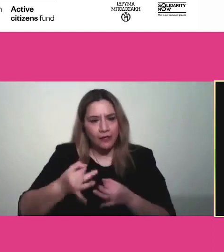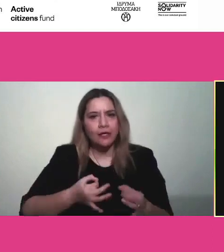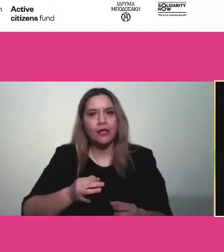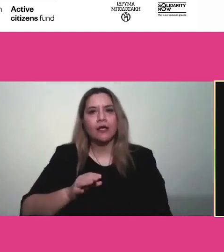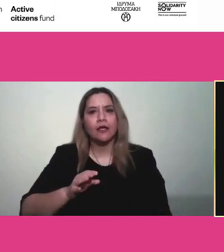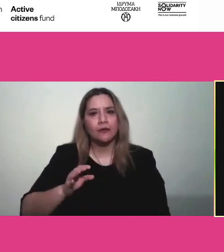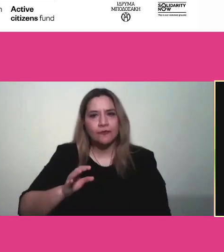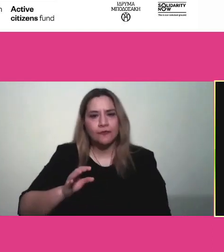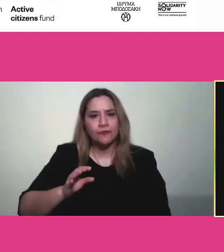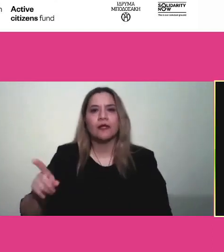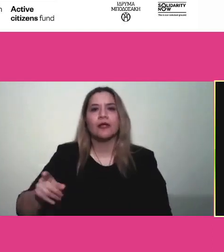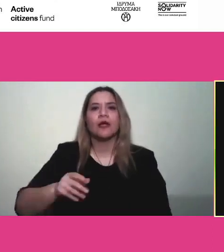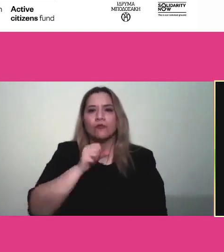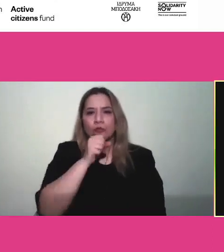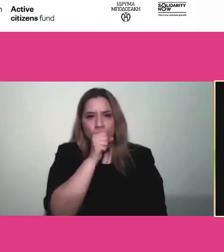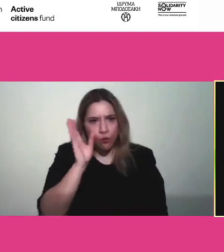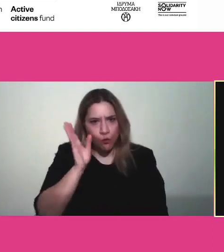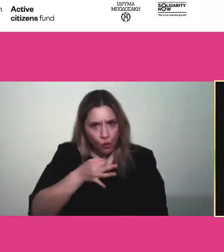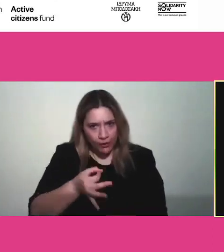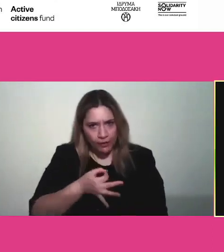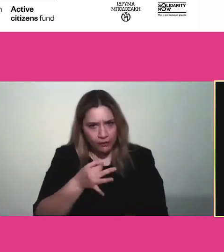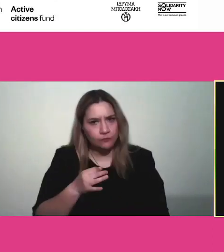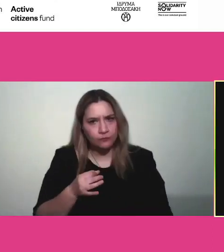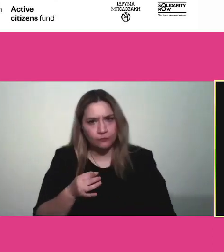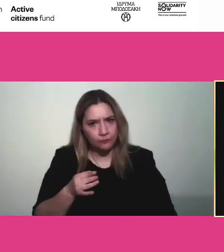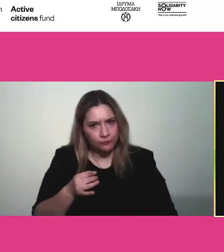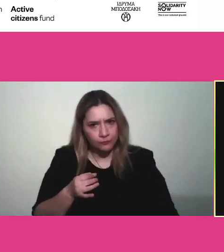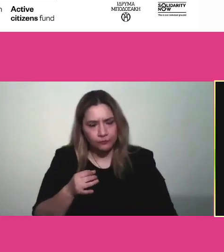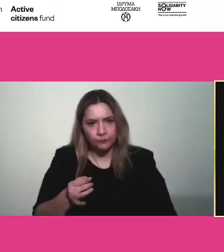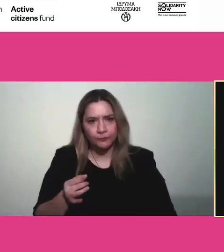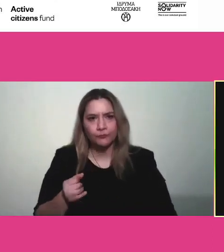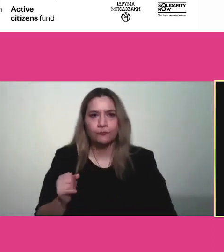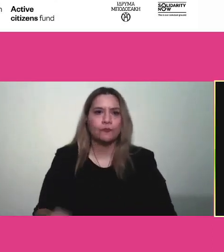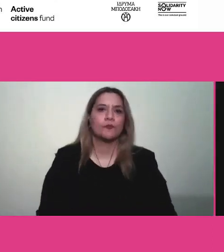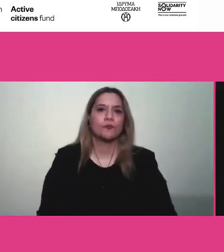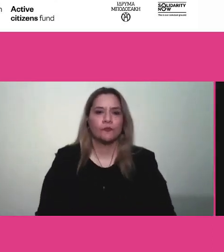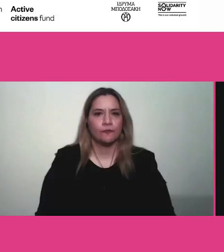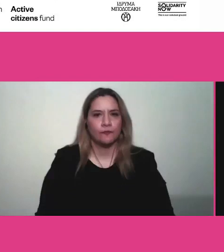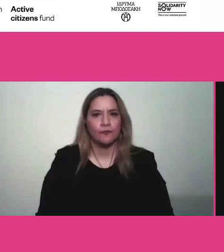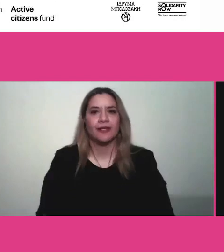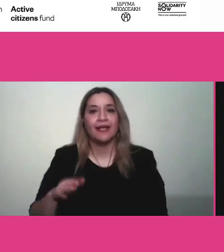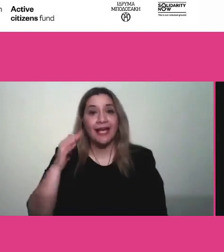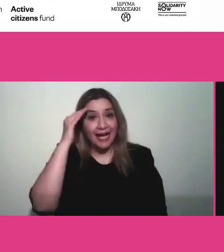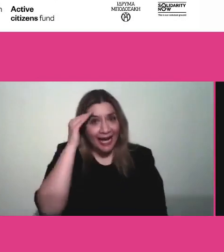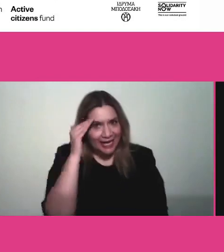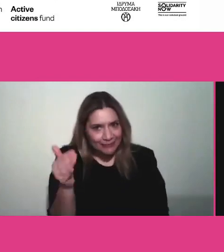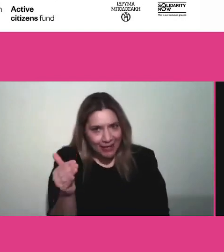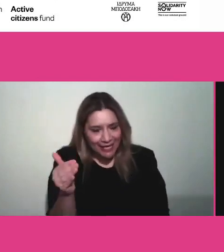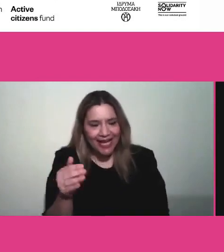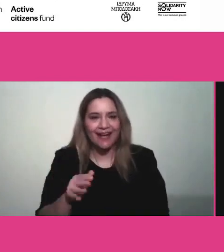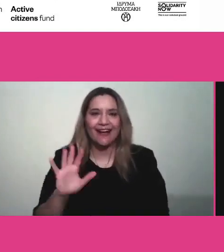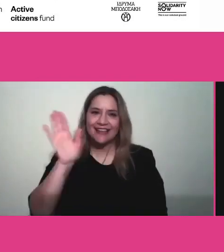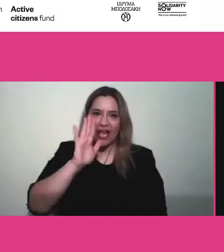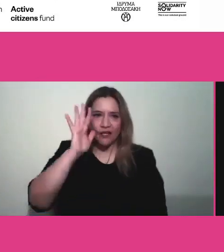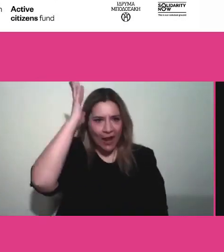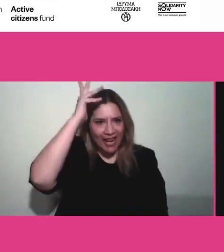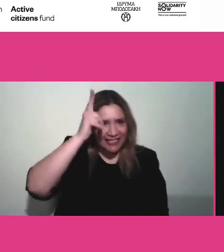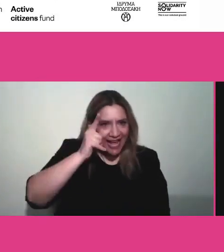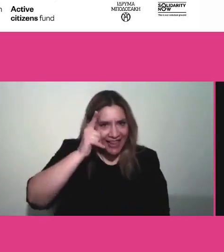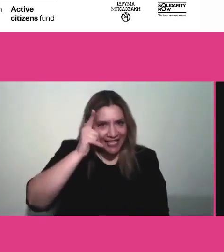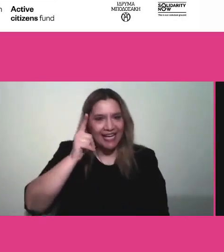το μικρόφωνο. Ξεπεράσαμε λίγο, να δούμε αν έχουμε ξεπεράσει τα προβλήματα. Γεια σου, Αλεξάνδρα, πώς